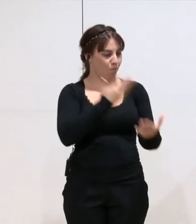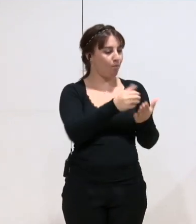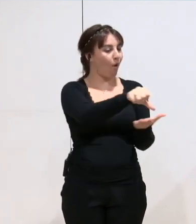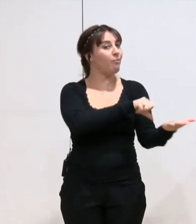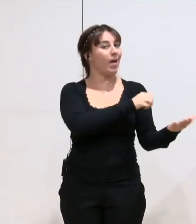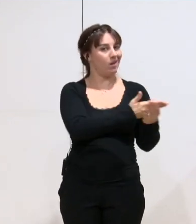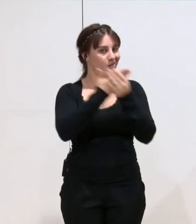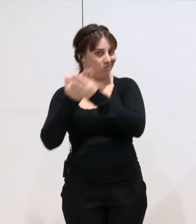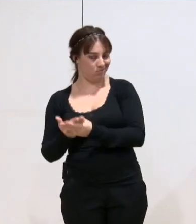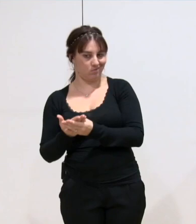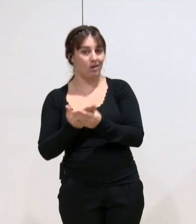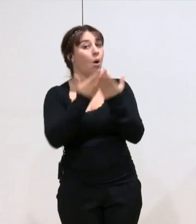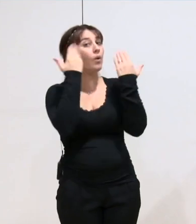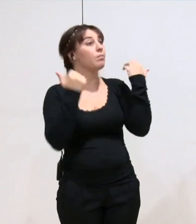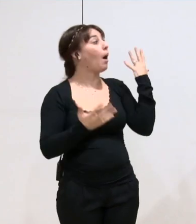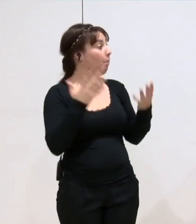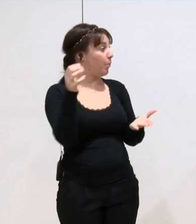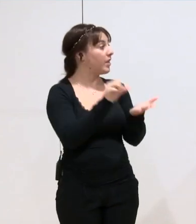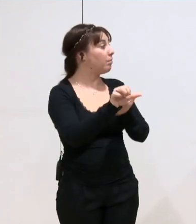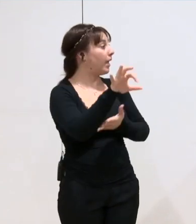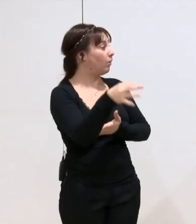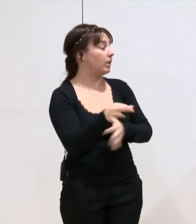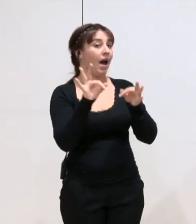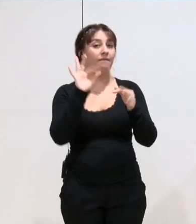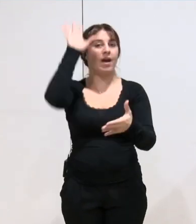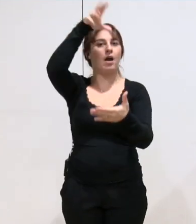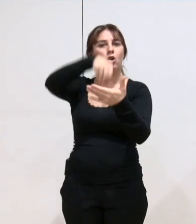possible qu'il ait réglé, on ne sait jamais. Je vous remercie.